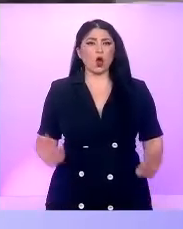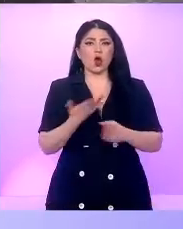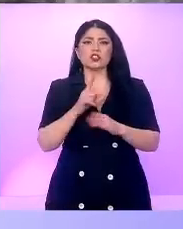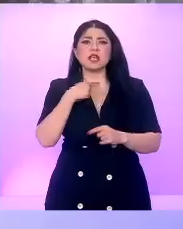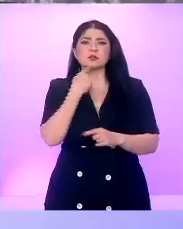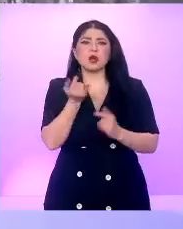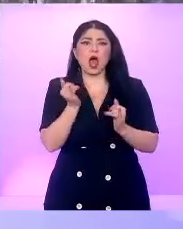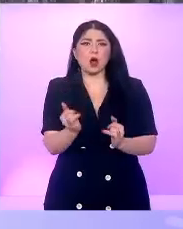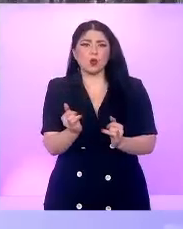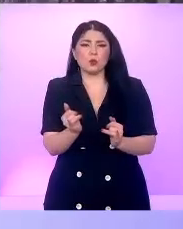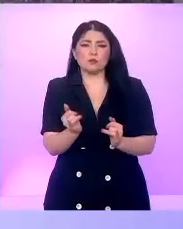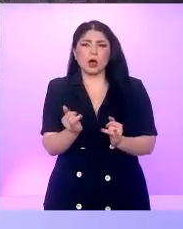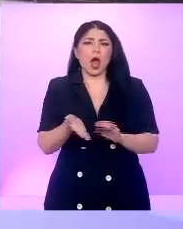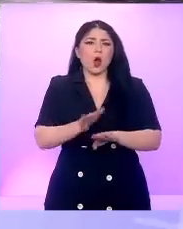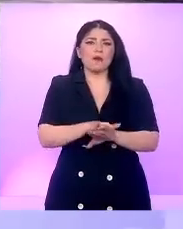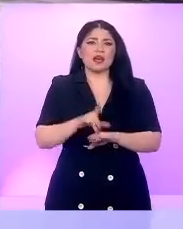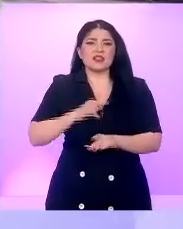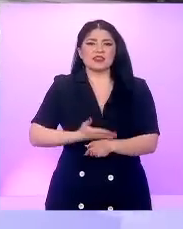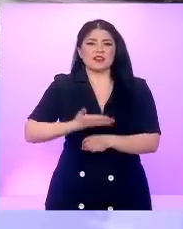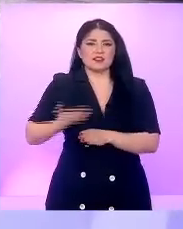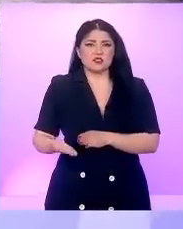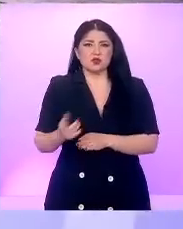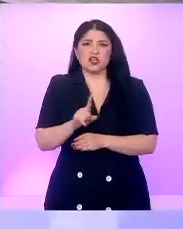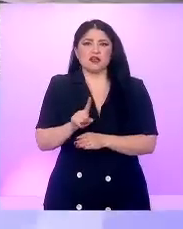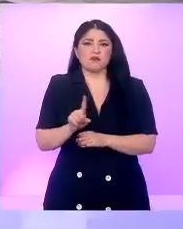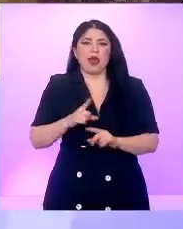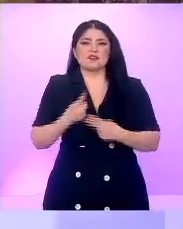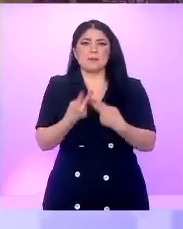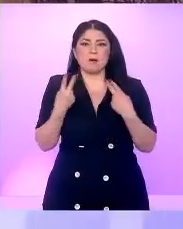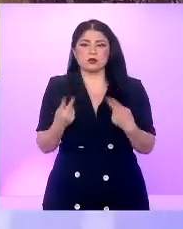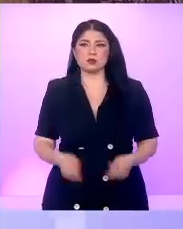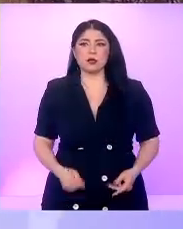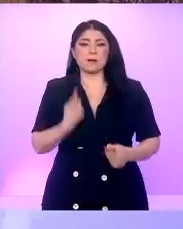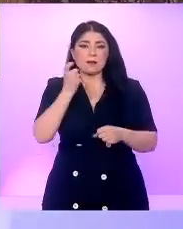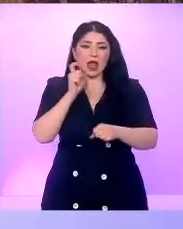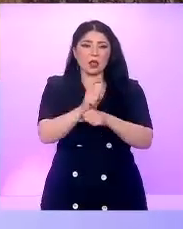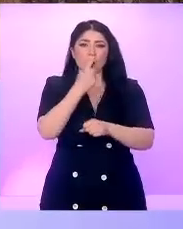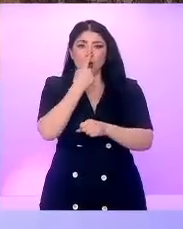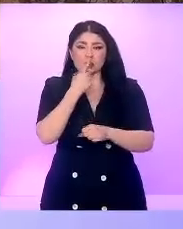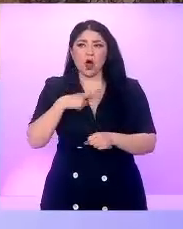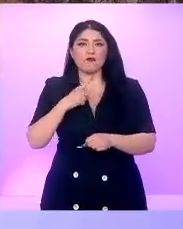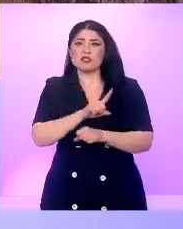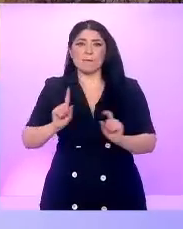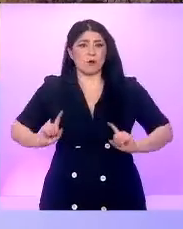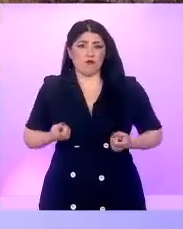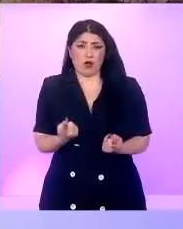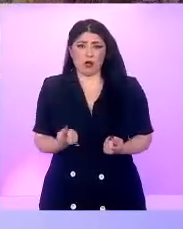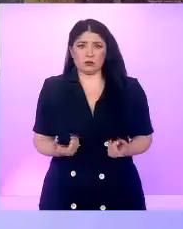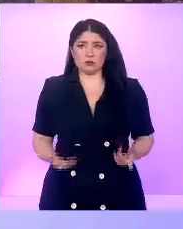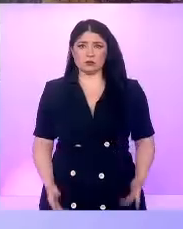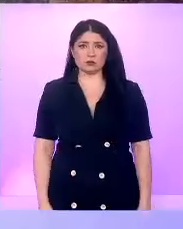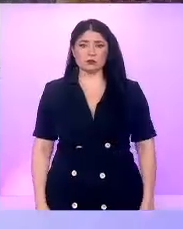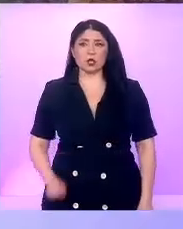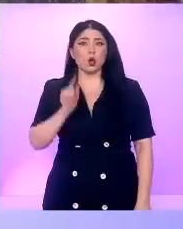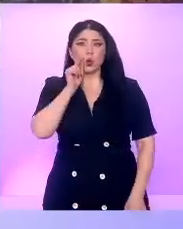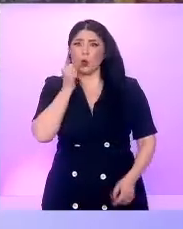acum și orice alibi e tardiv și e inutil. Primele bombardamente rusești au fost cu totul și cu totul neprovocate. Orice s-ar